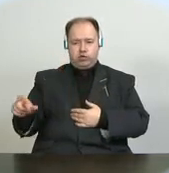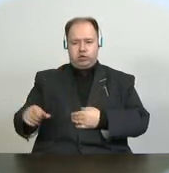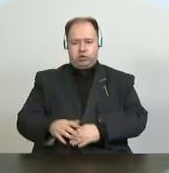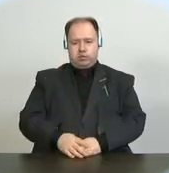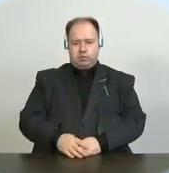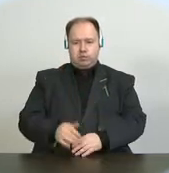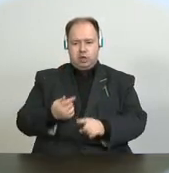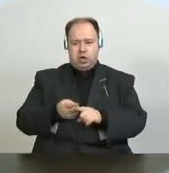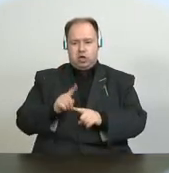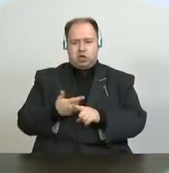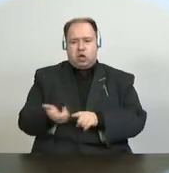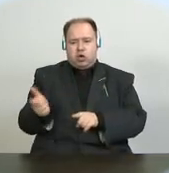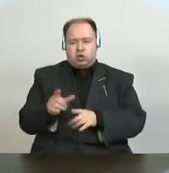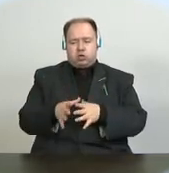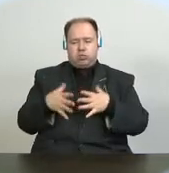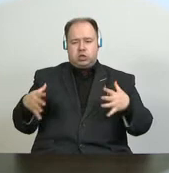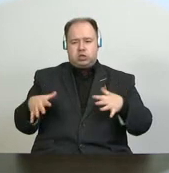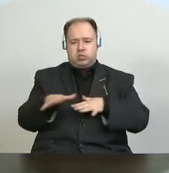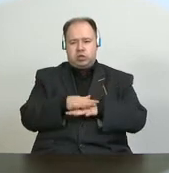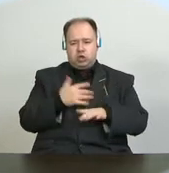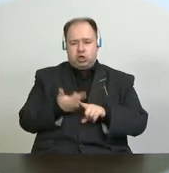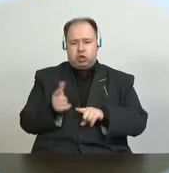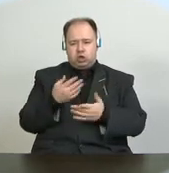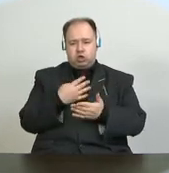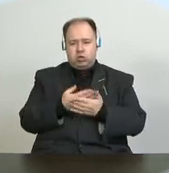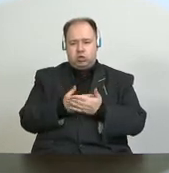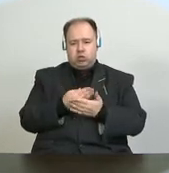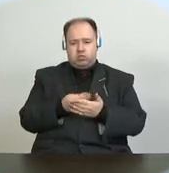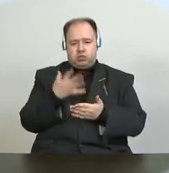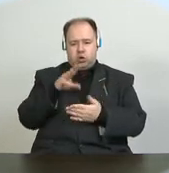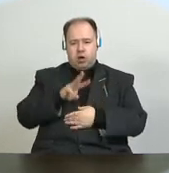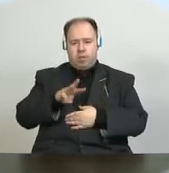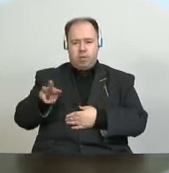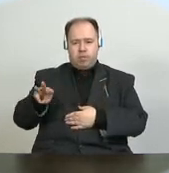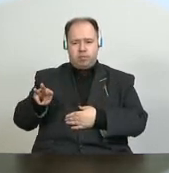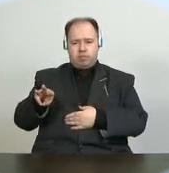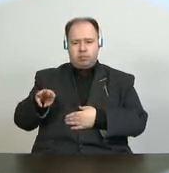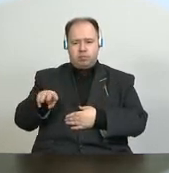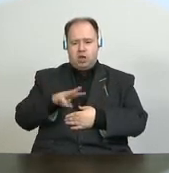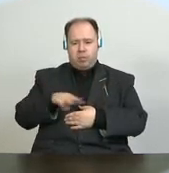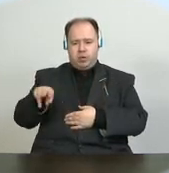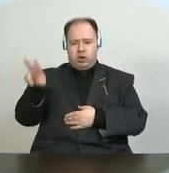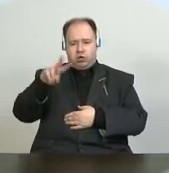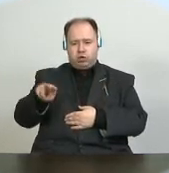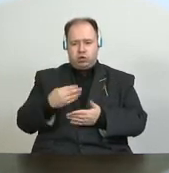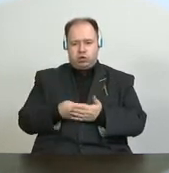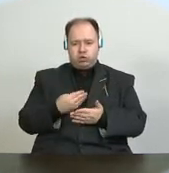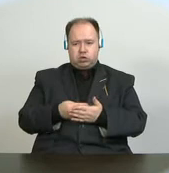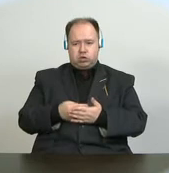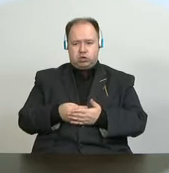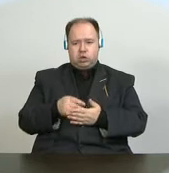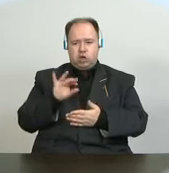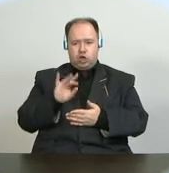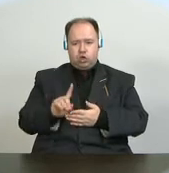есть это очень масштабный проект и стоящую очень много миллионов долларов тем не менее вот это очень